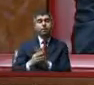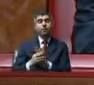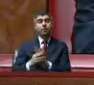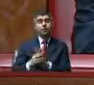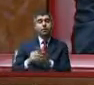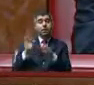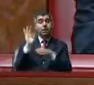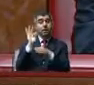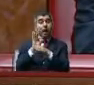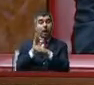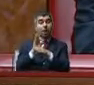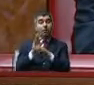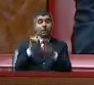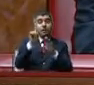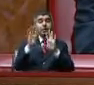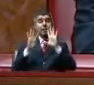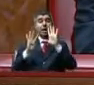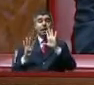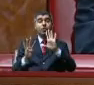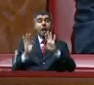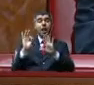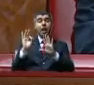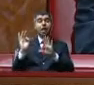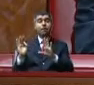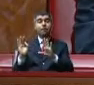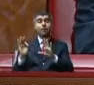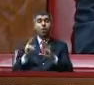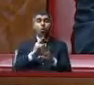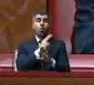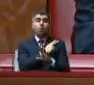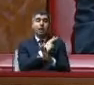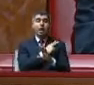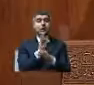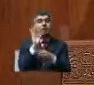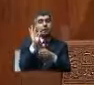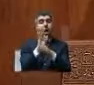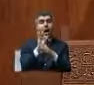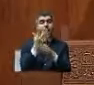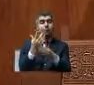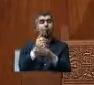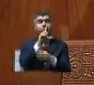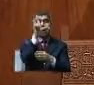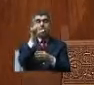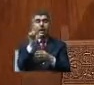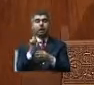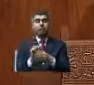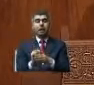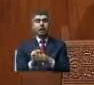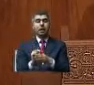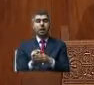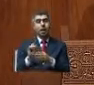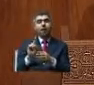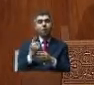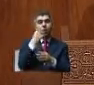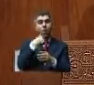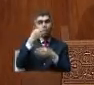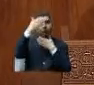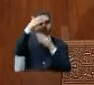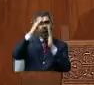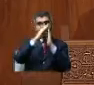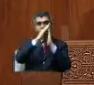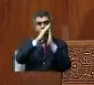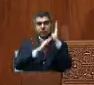2014-2015، يؤطرهم 19,500 مكون. على كل حال على المستوى ديال القارة الإفريقية الآن أصبح المغرب ولله